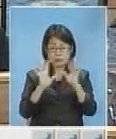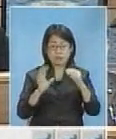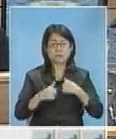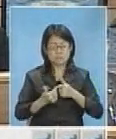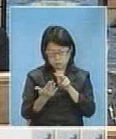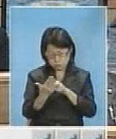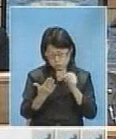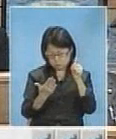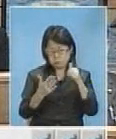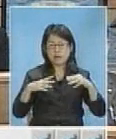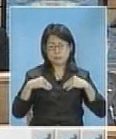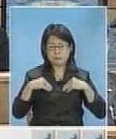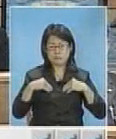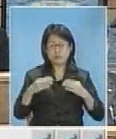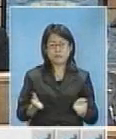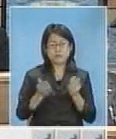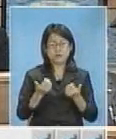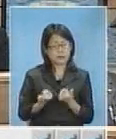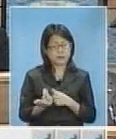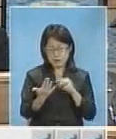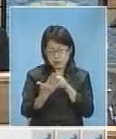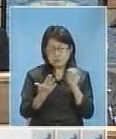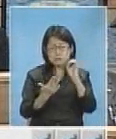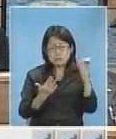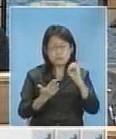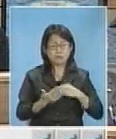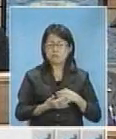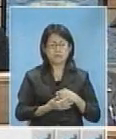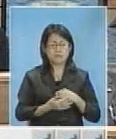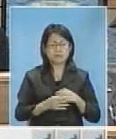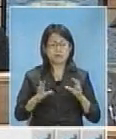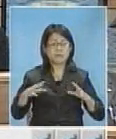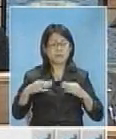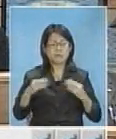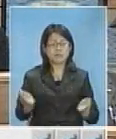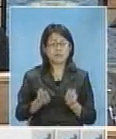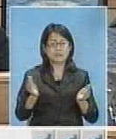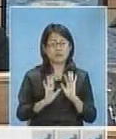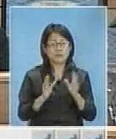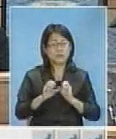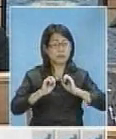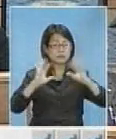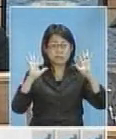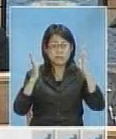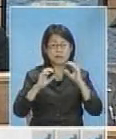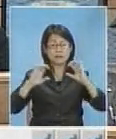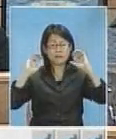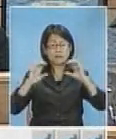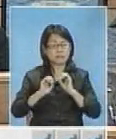ที่จะสนับสนุนทันทีแต่วันนี้ยังไม่สามารถที่จะสนับสนุนได้เนื่องจากความชัดเจนจากทางรัฐบาลยังไม่มีในเรื่อง